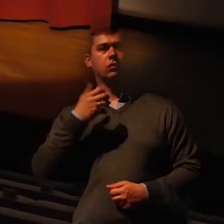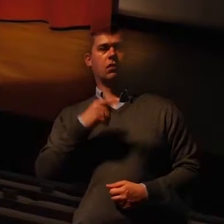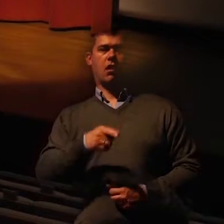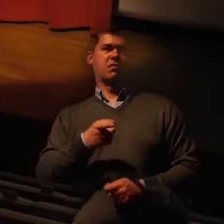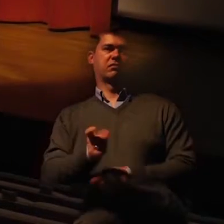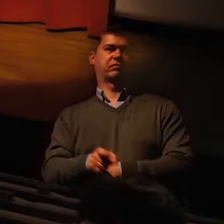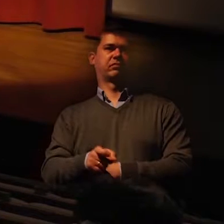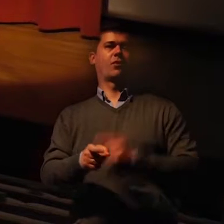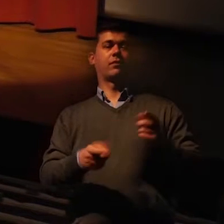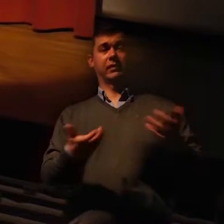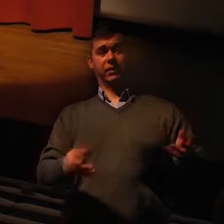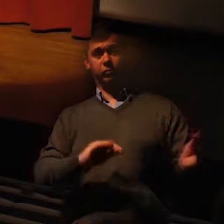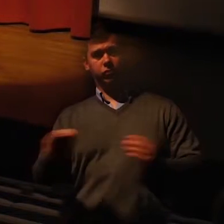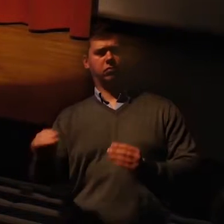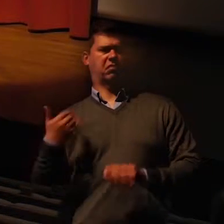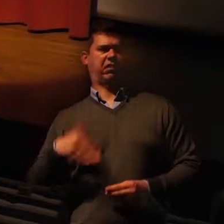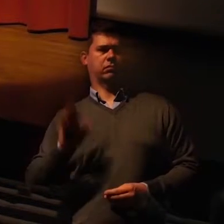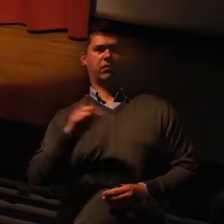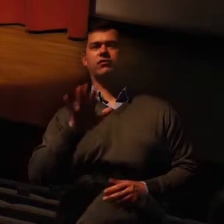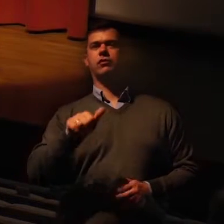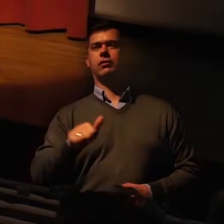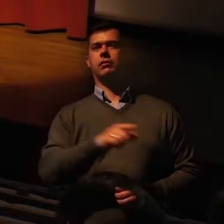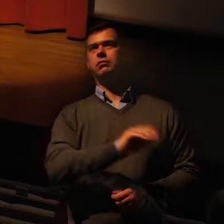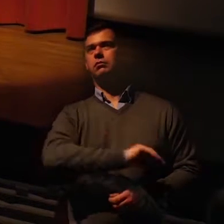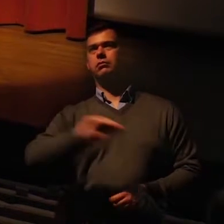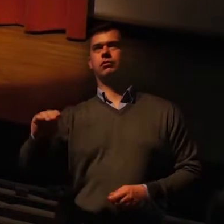ignorował pewne wymogi dotyczące tego